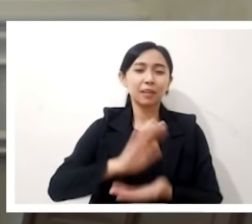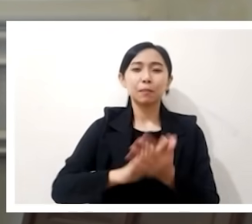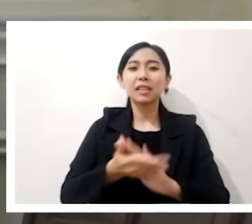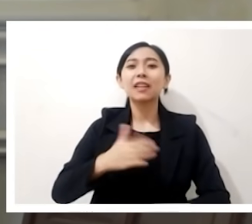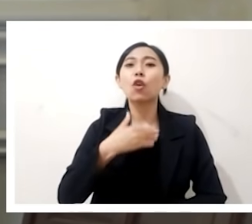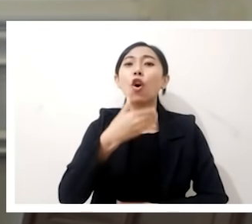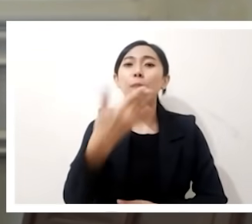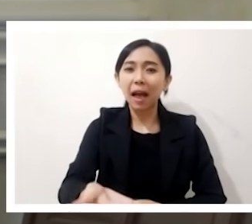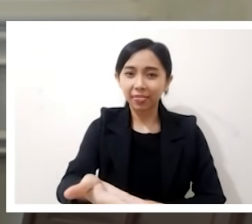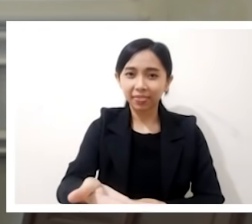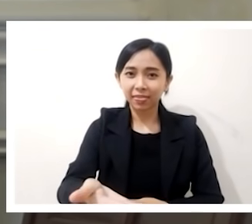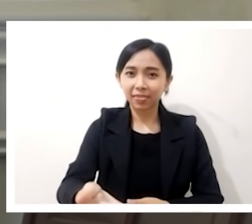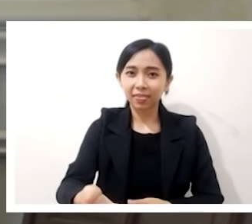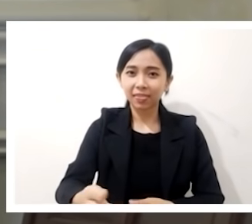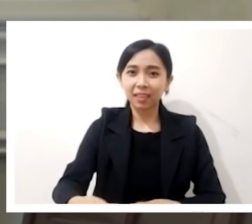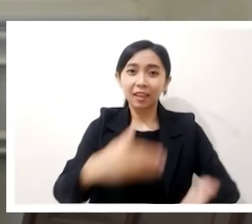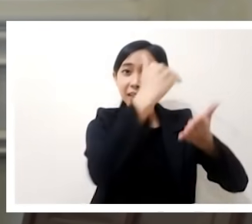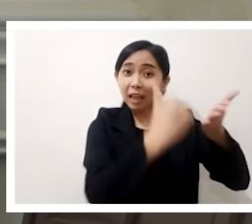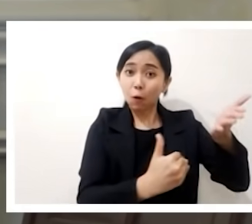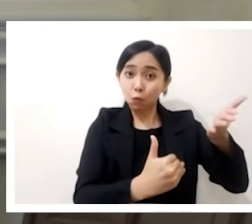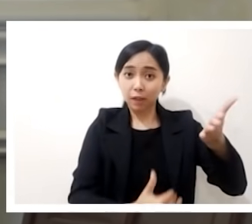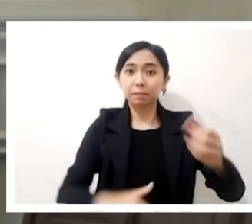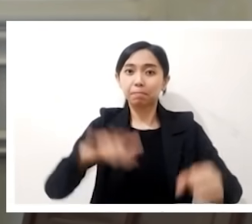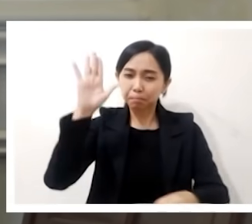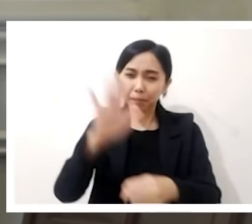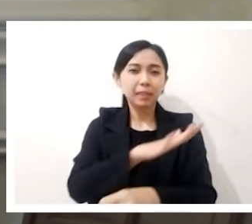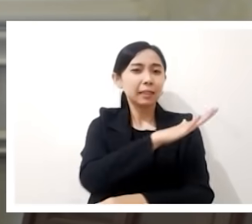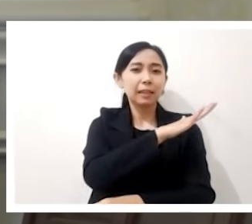mempersembahkan dirinya sendiri sebagai korban. Sebab hukum Taurat